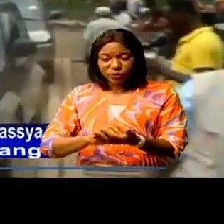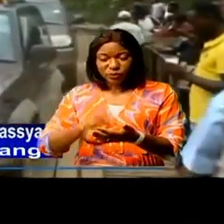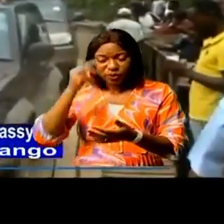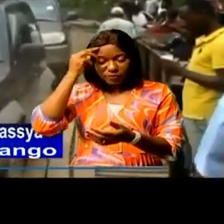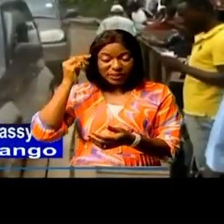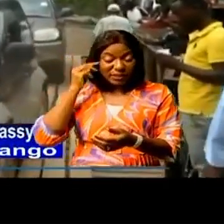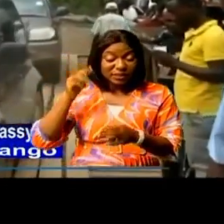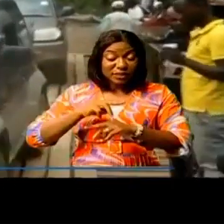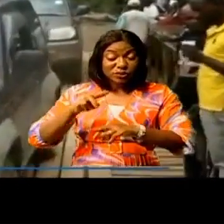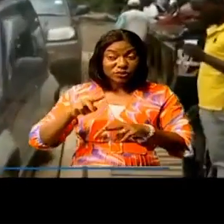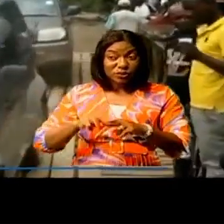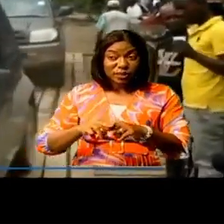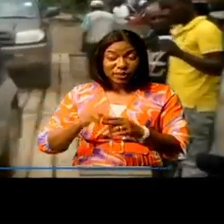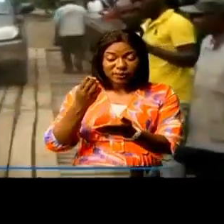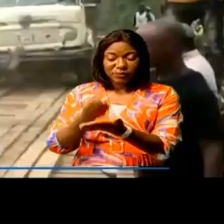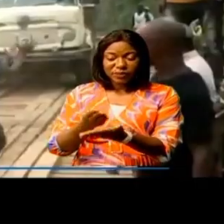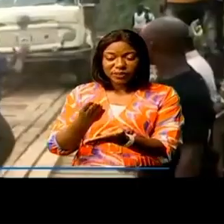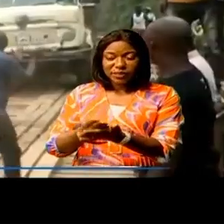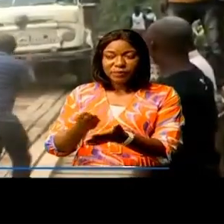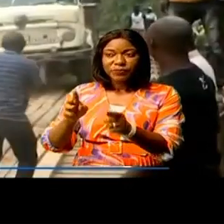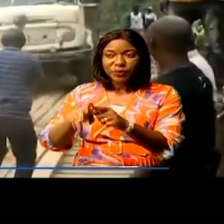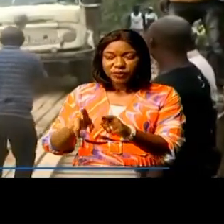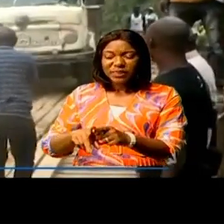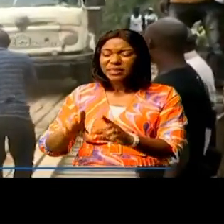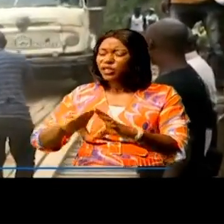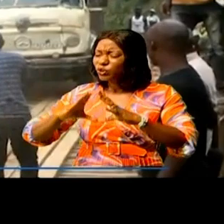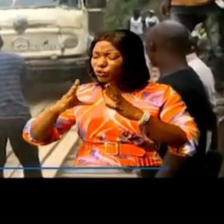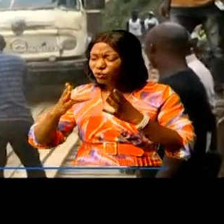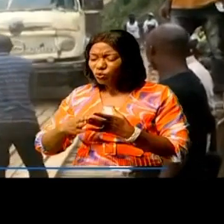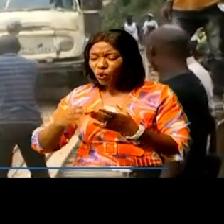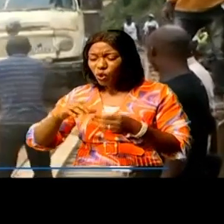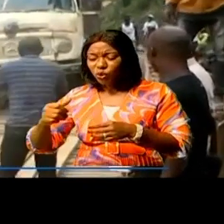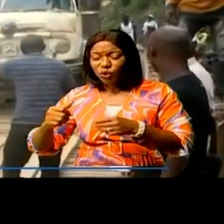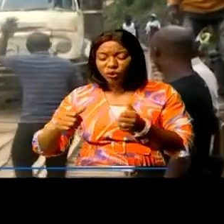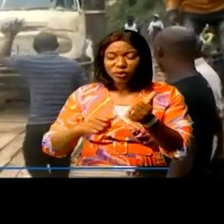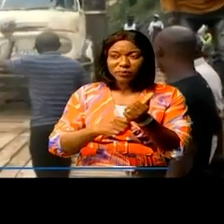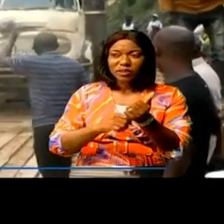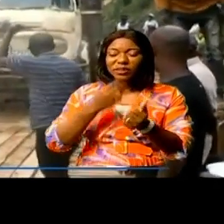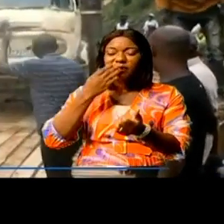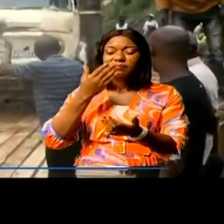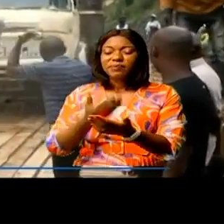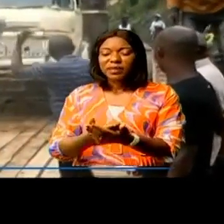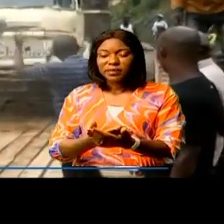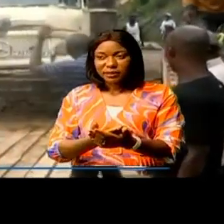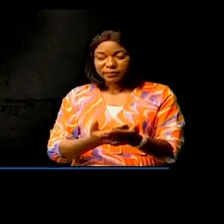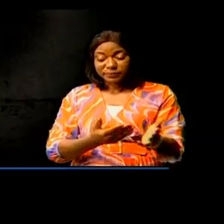ministre national du budget Emeboji Sangara et autres bienfaiteurs.